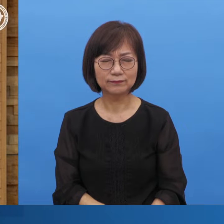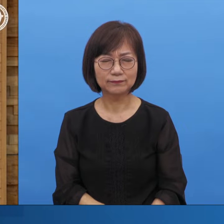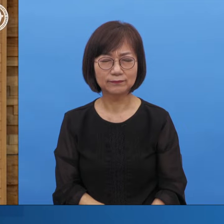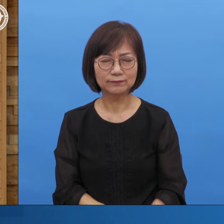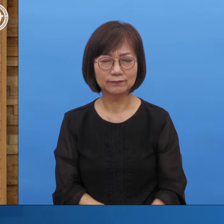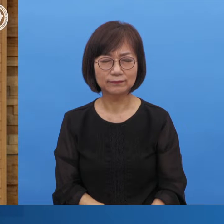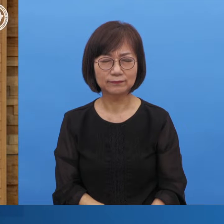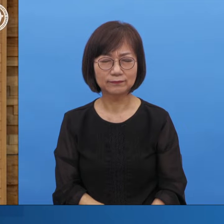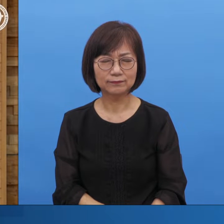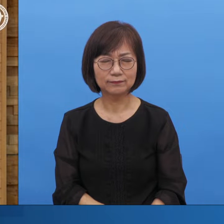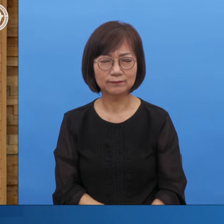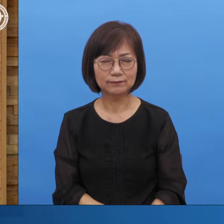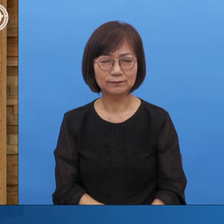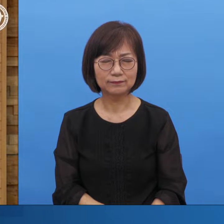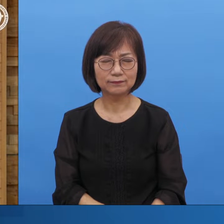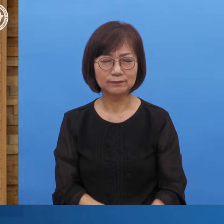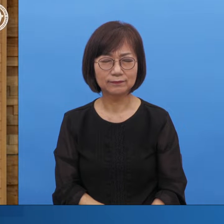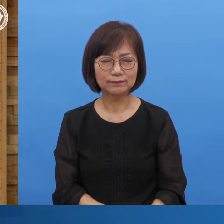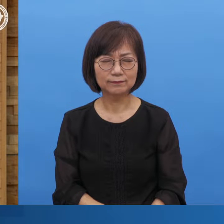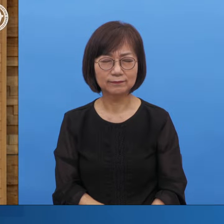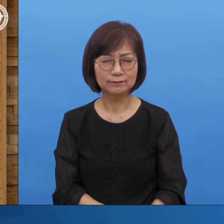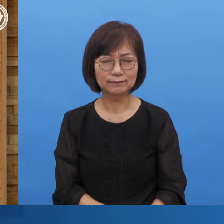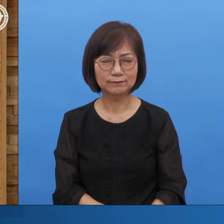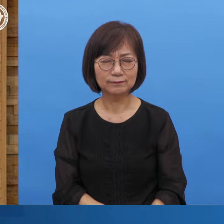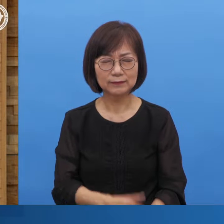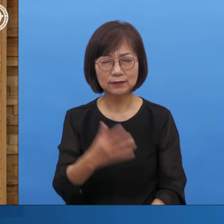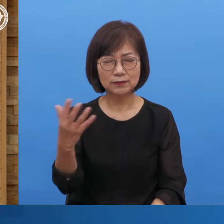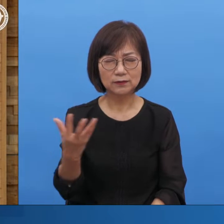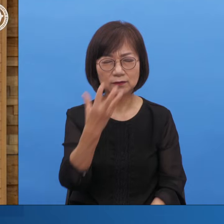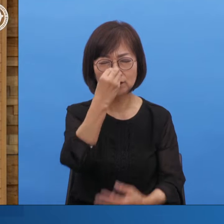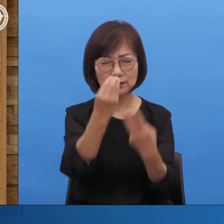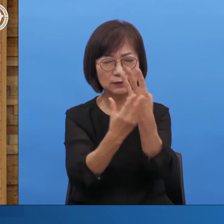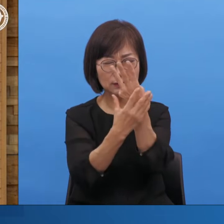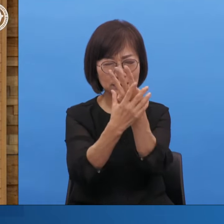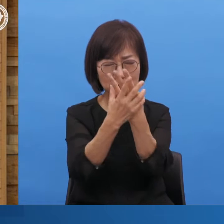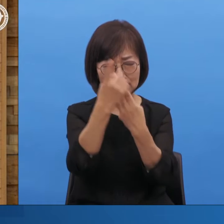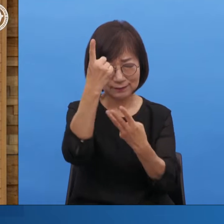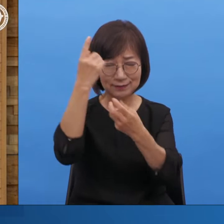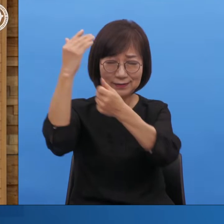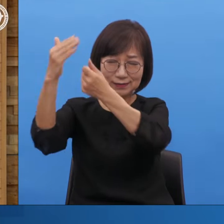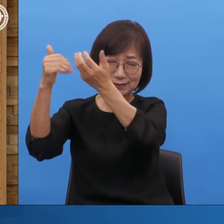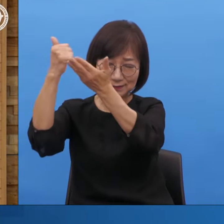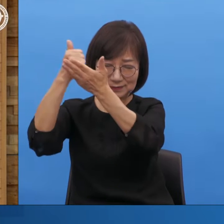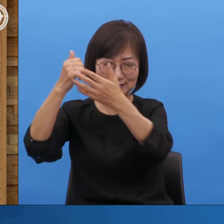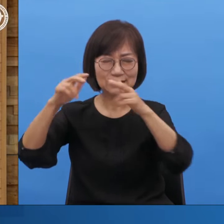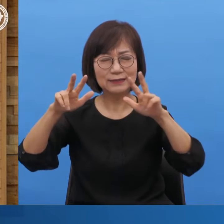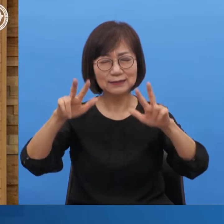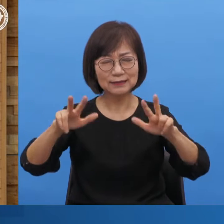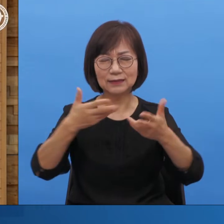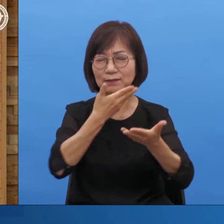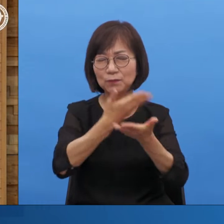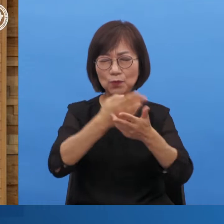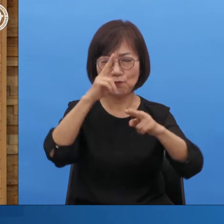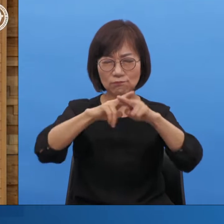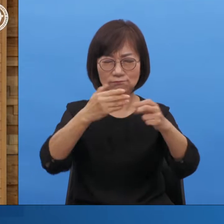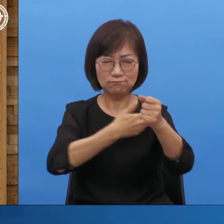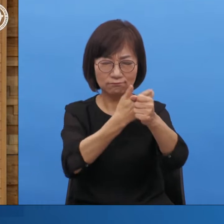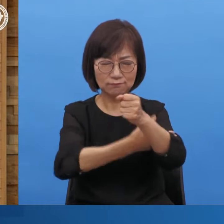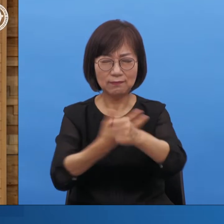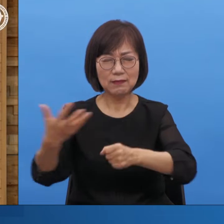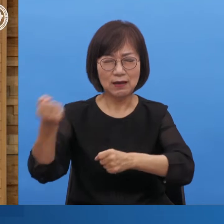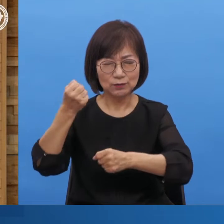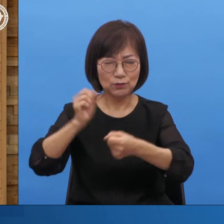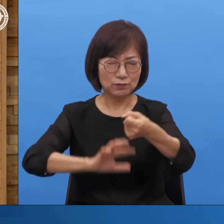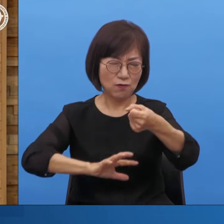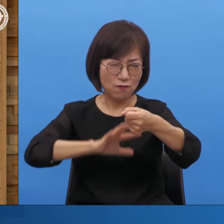upon them 10,000-fold. 성삼위 하나님께서 이 시간 보좌의 능력으로 전 세계 예배 현장에